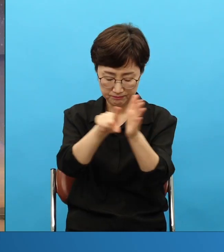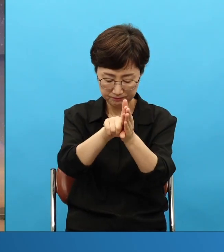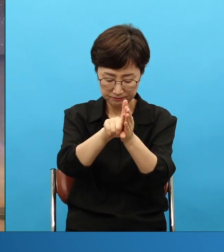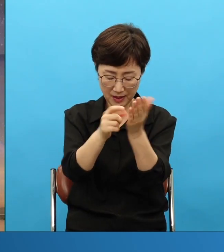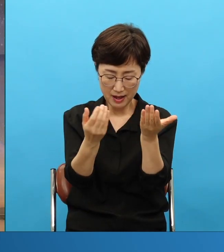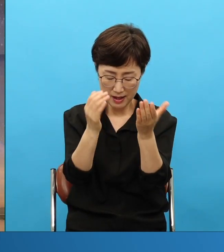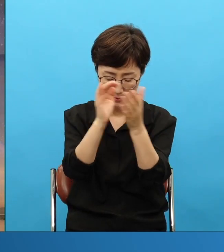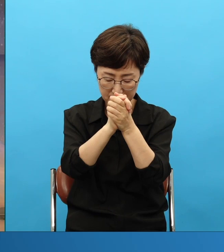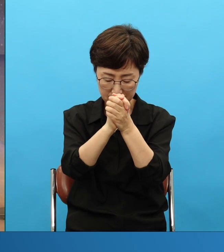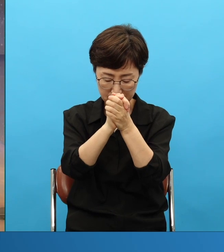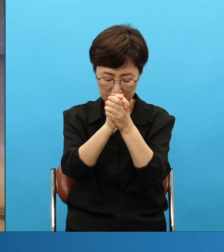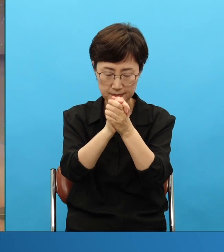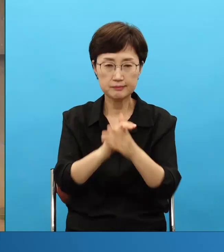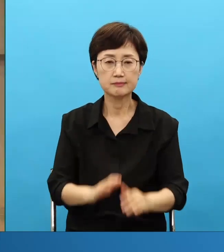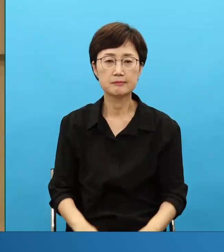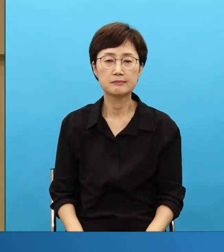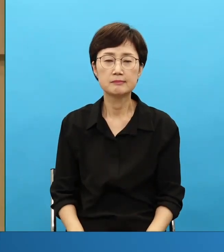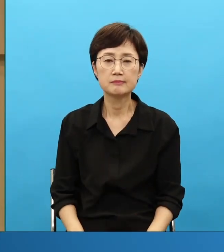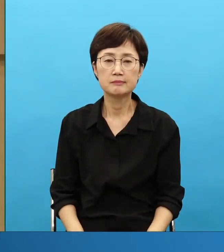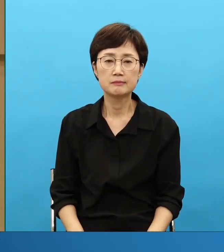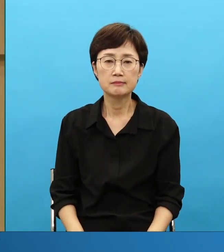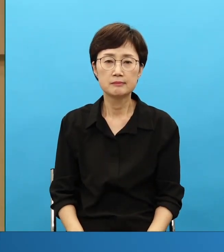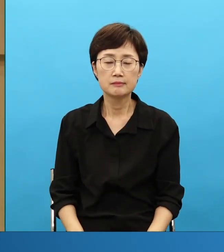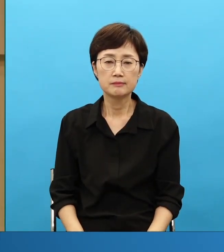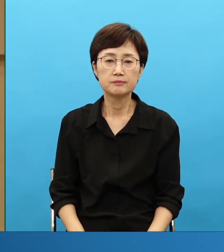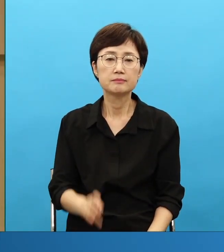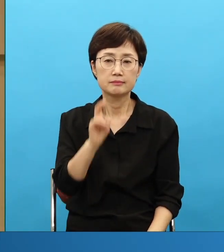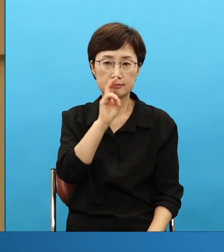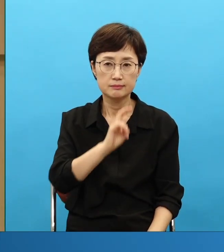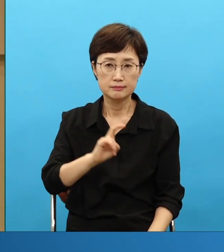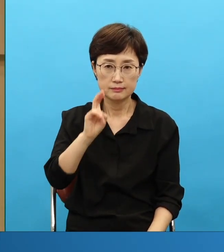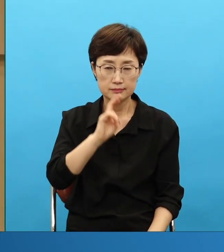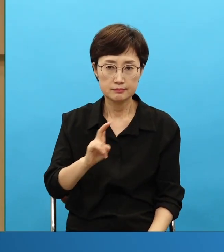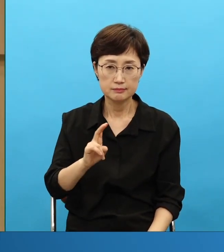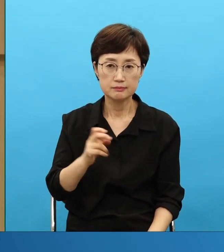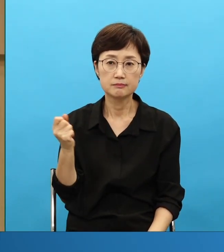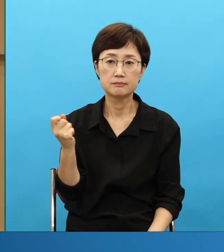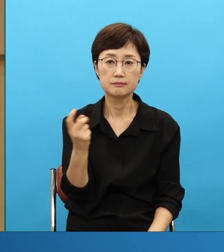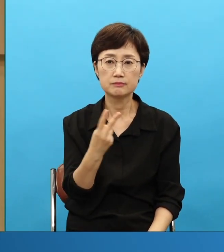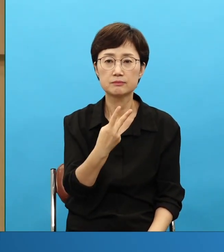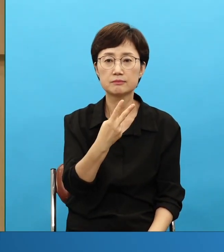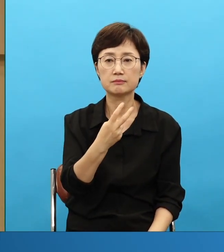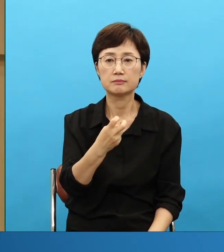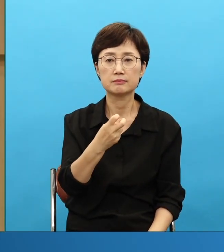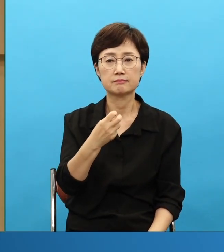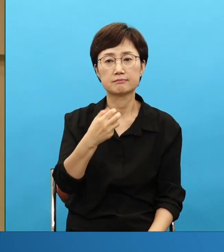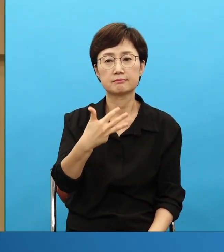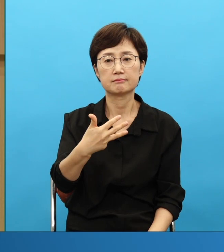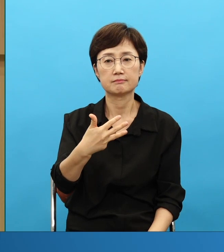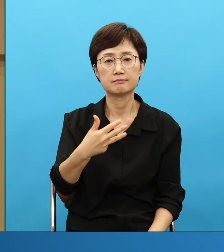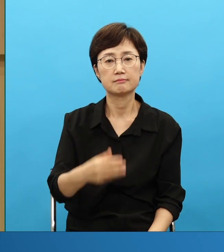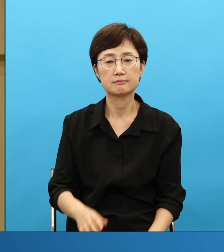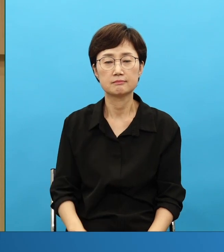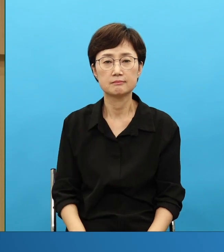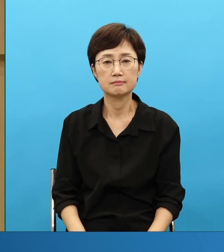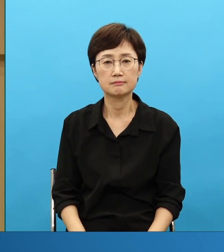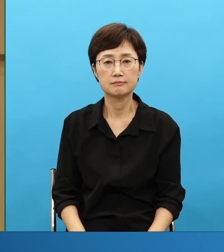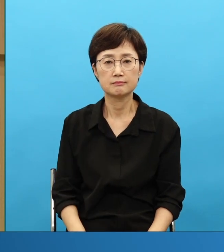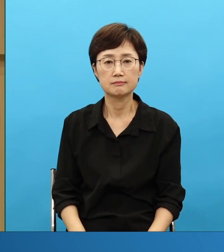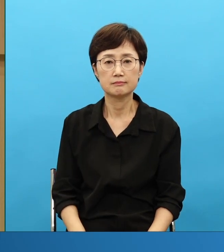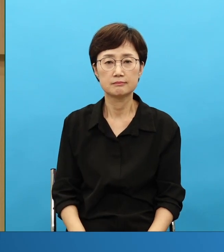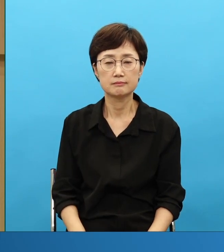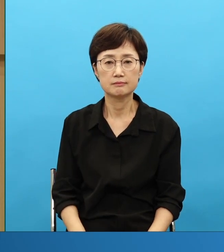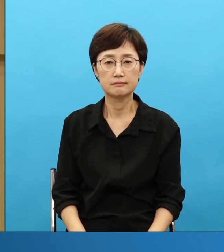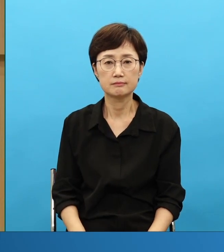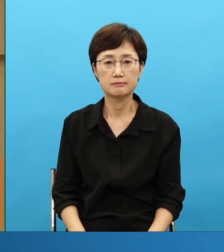것을 믿사옵나이다. 아멘. 찬송가 28장 찬양 드리겠습니다. At this time, we are going to praise hymn